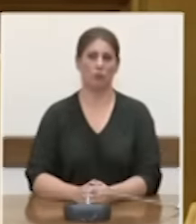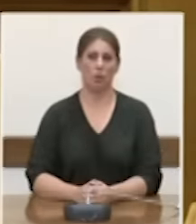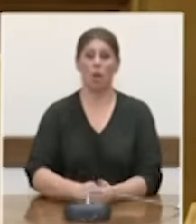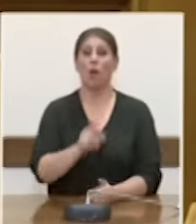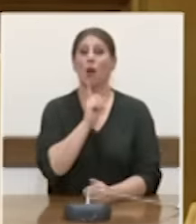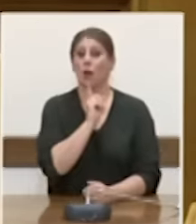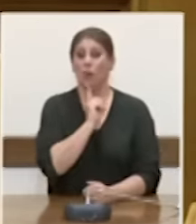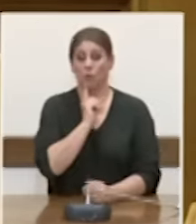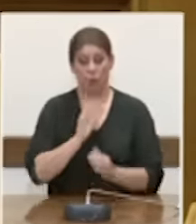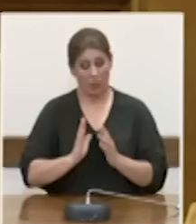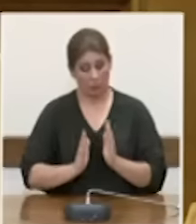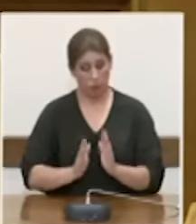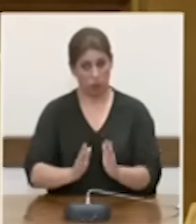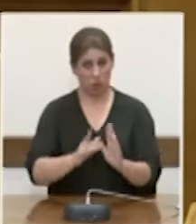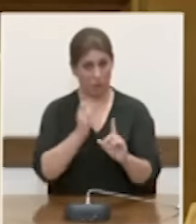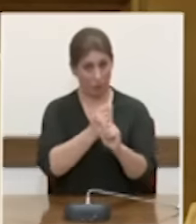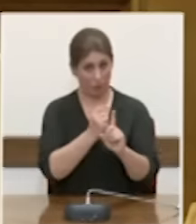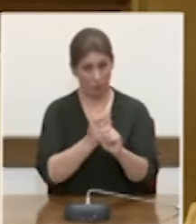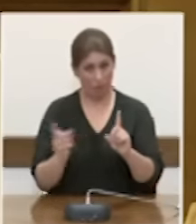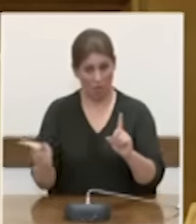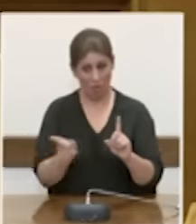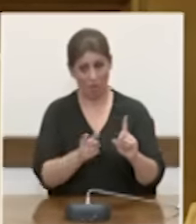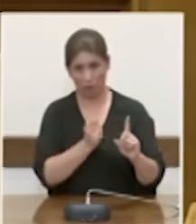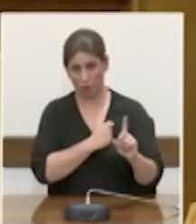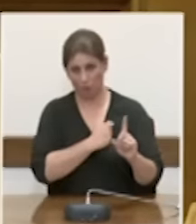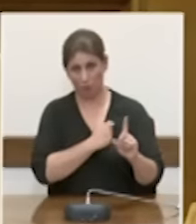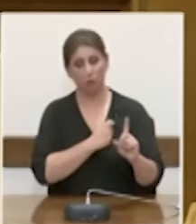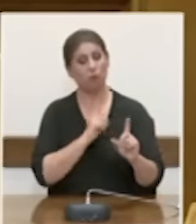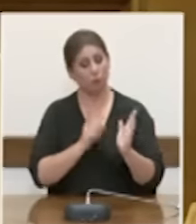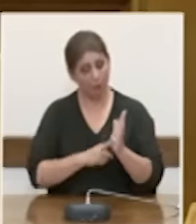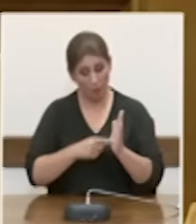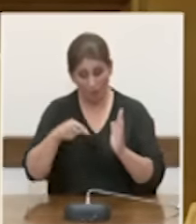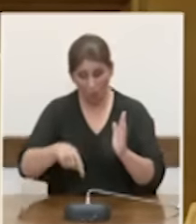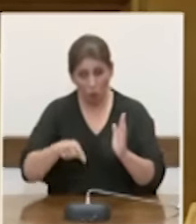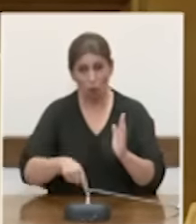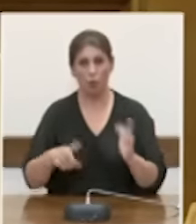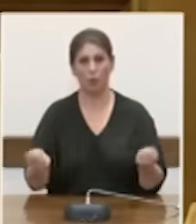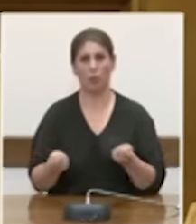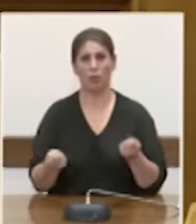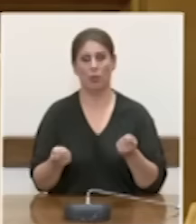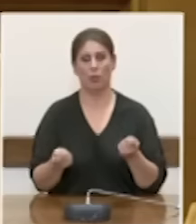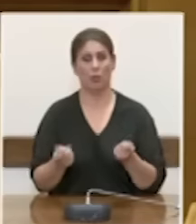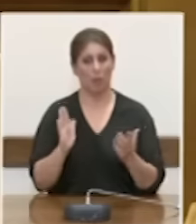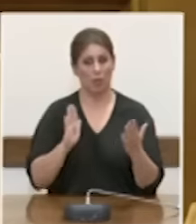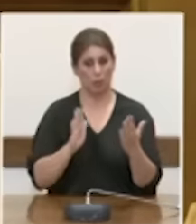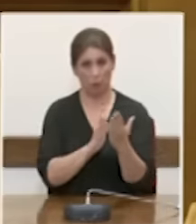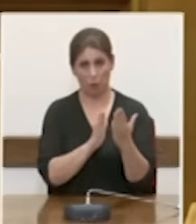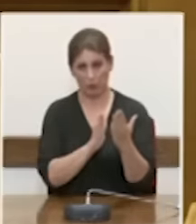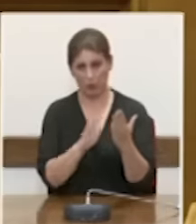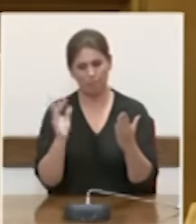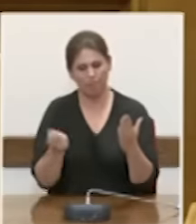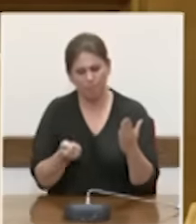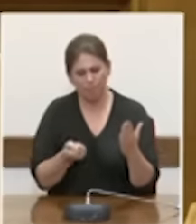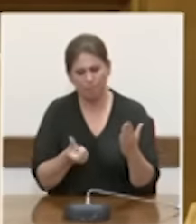να διεκδικούμε αυτά που πιστεύουμε ότι πρέπει εδώ και τώρα να γίνουν για να αντιμετωπιστεί έστω εν